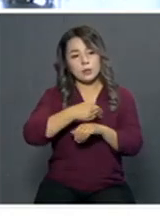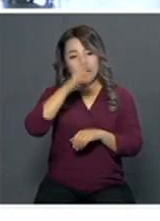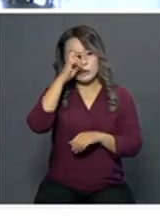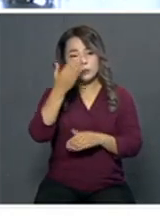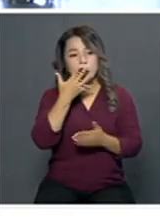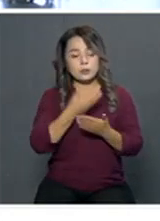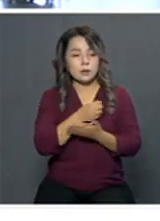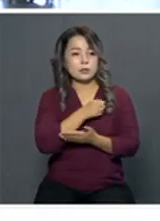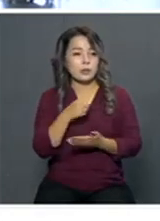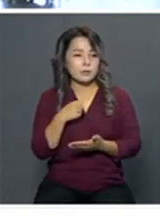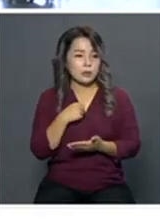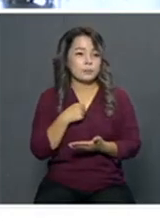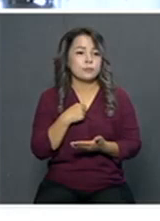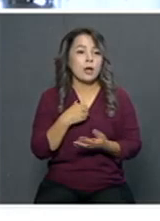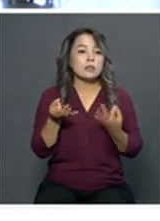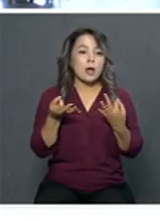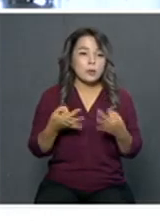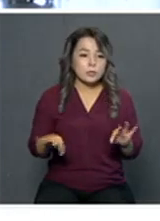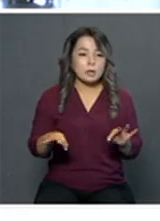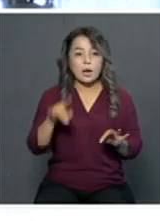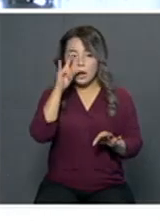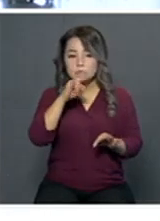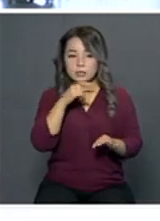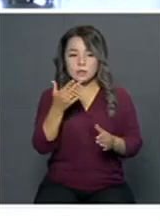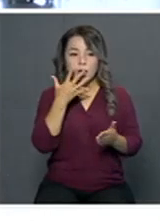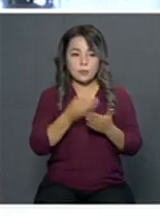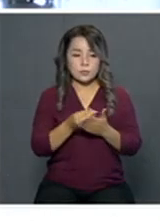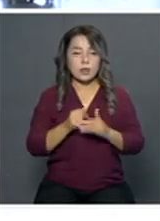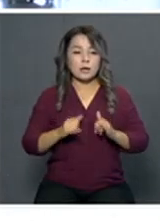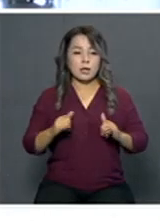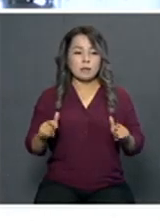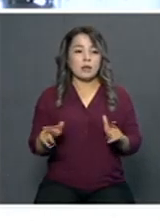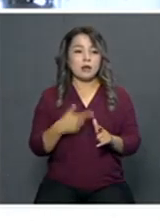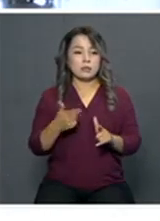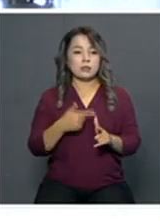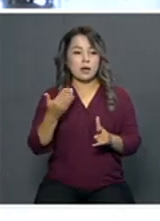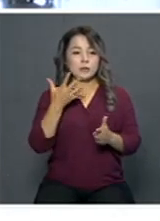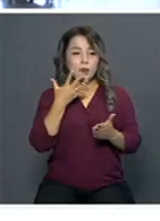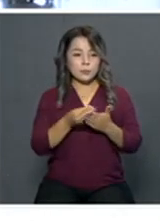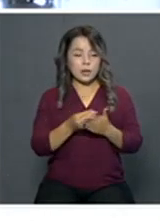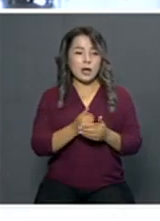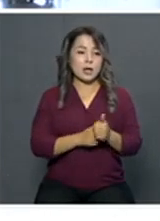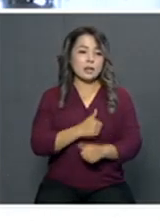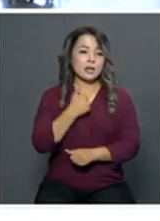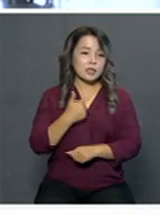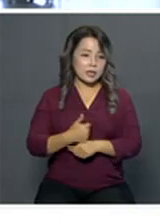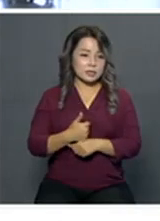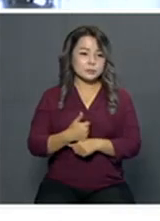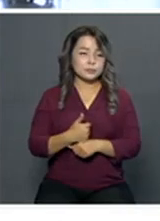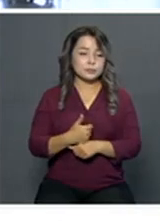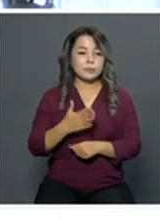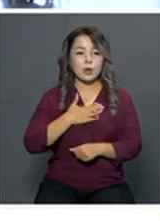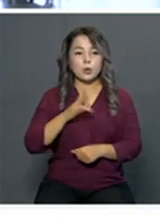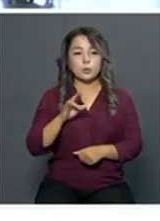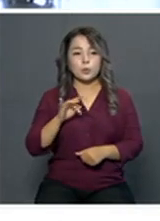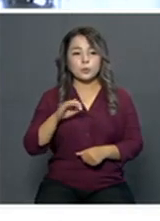негізін қалаған, тәуелсіз Қазақстанмен аты тең аталатын лидеріміз